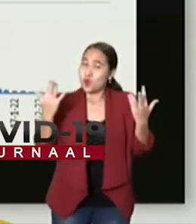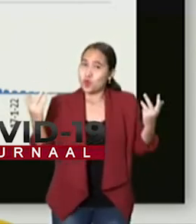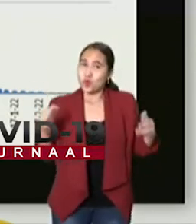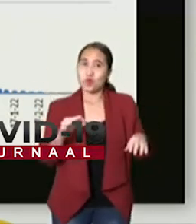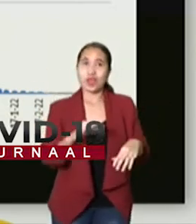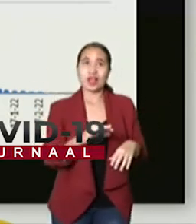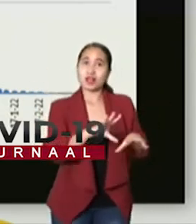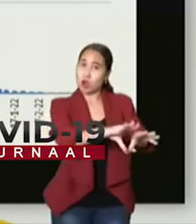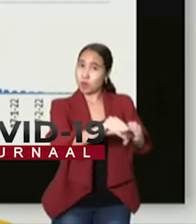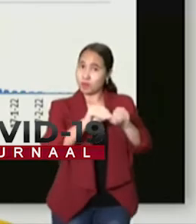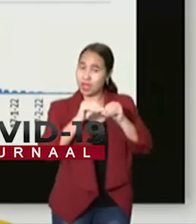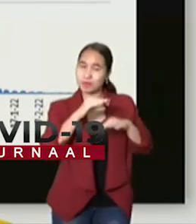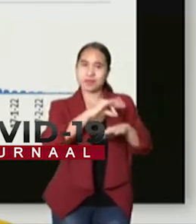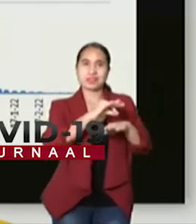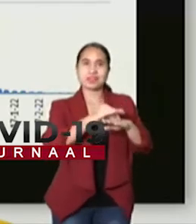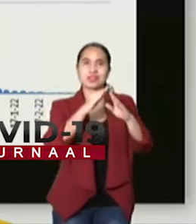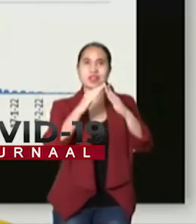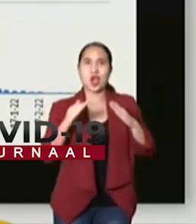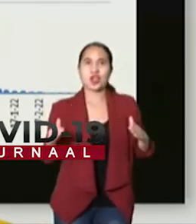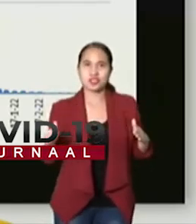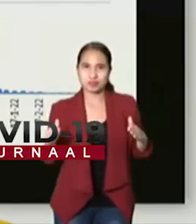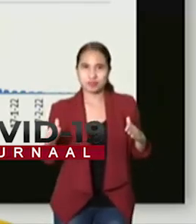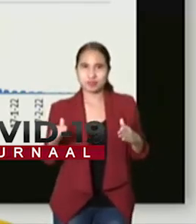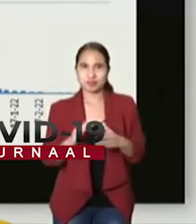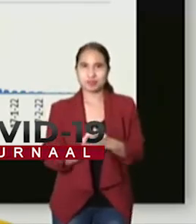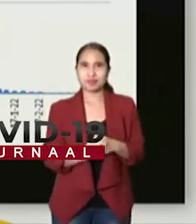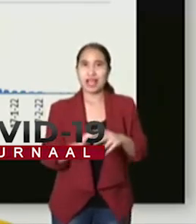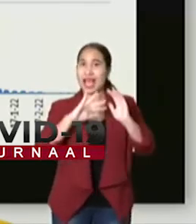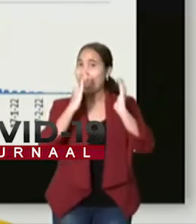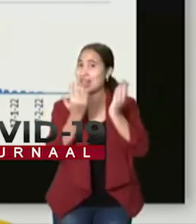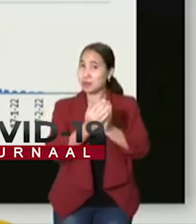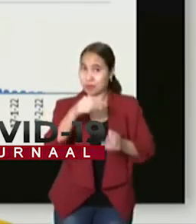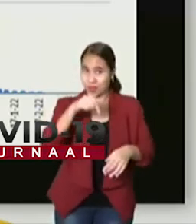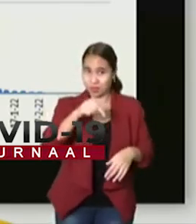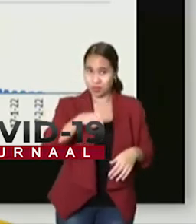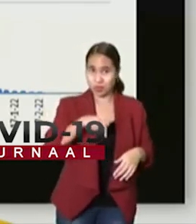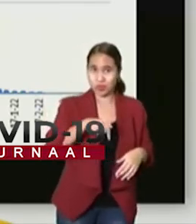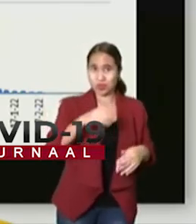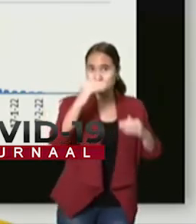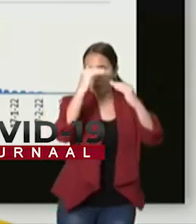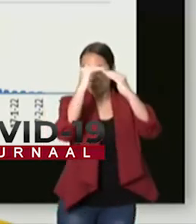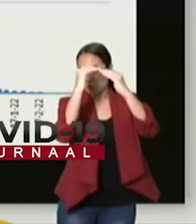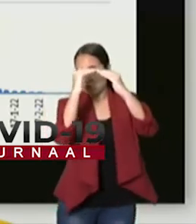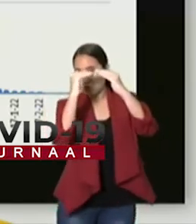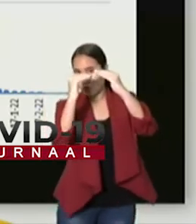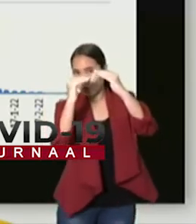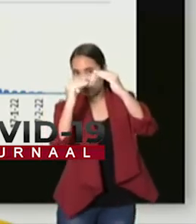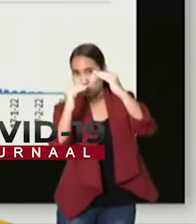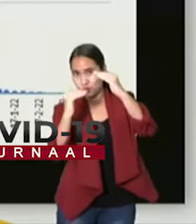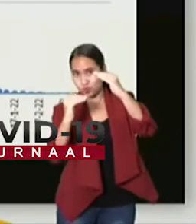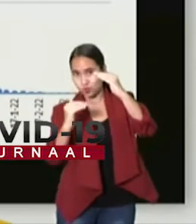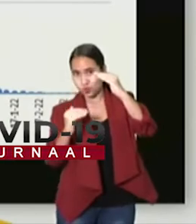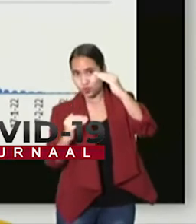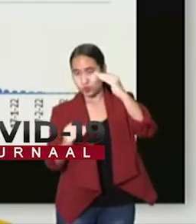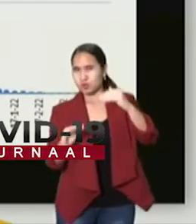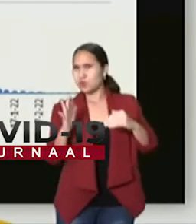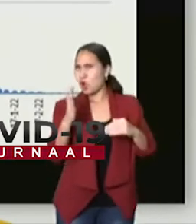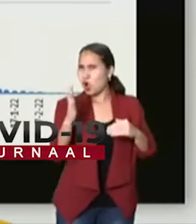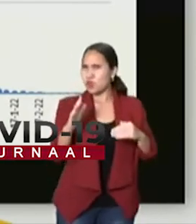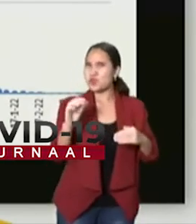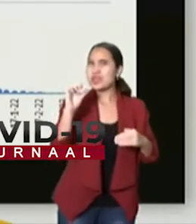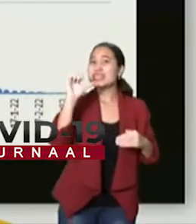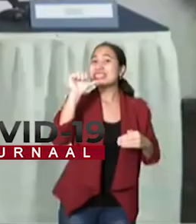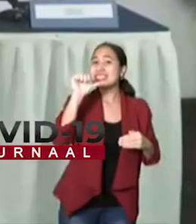de IC-opnames aan de hand daarvan. Nou, dat is allemaal aan het dalen. We zijn daar rond 6 december het